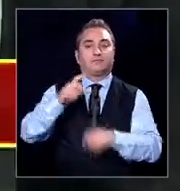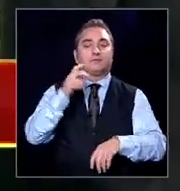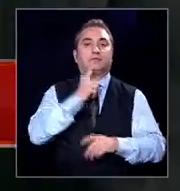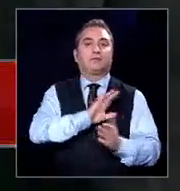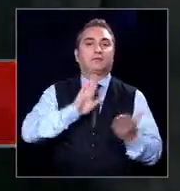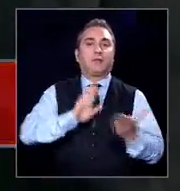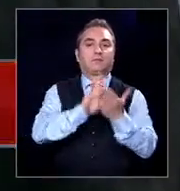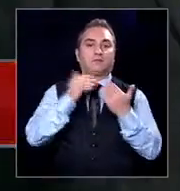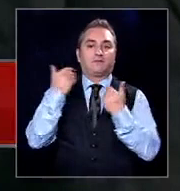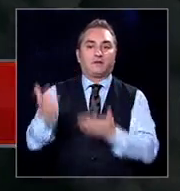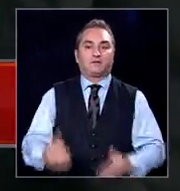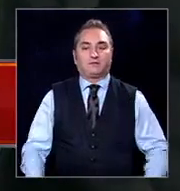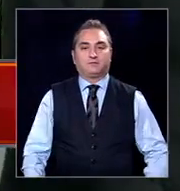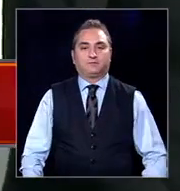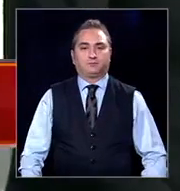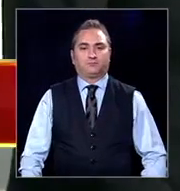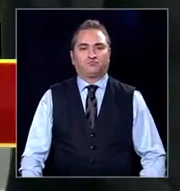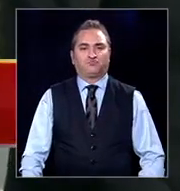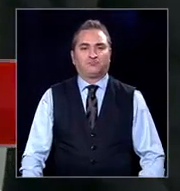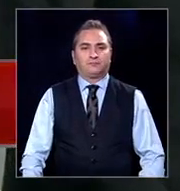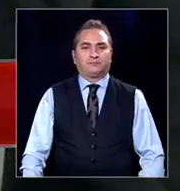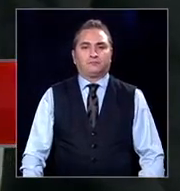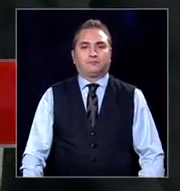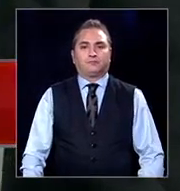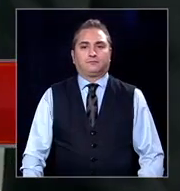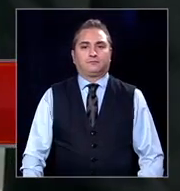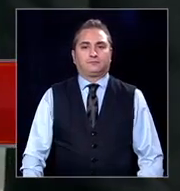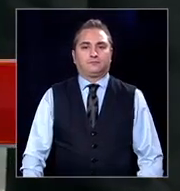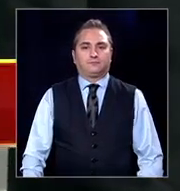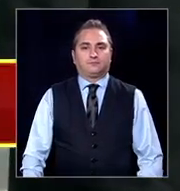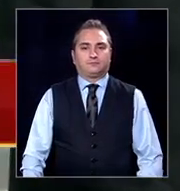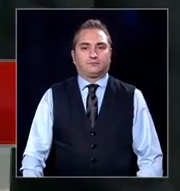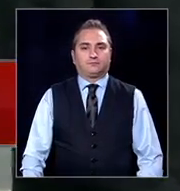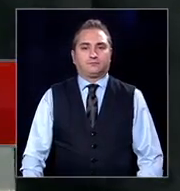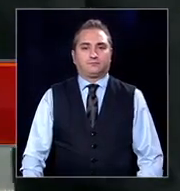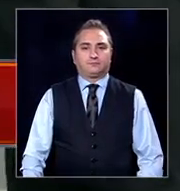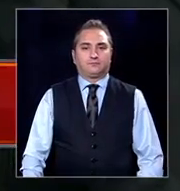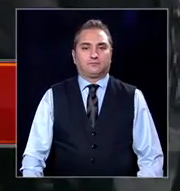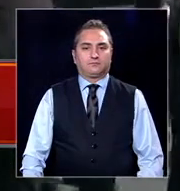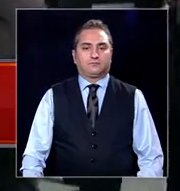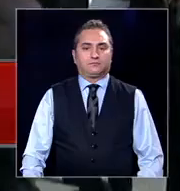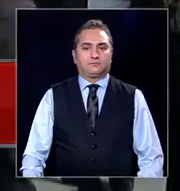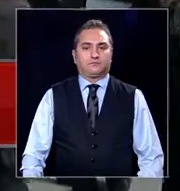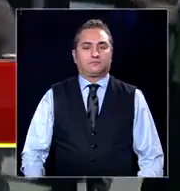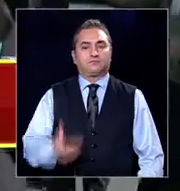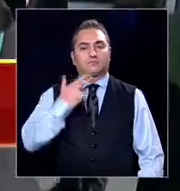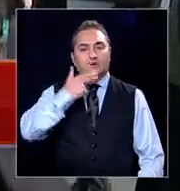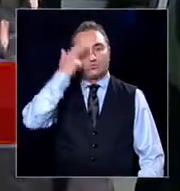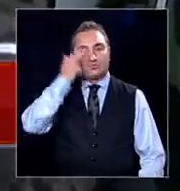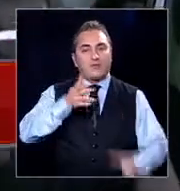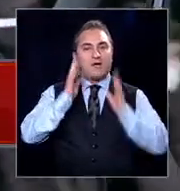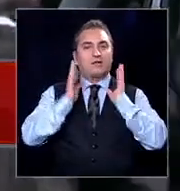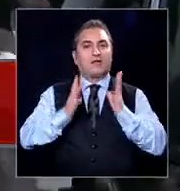karası. Demokratlar neyse cumhuriyetçilerin de şimdi aynı olduğunu gördük. Cuma namazı